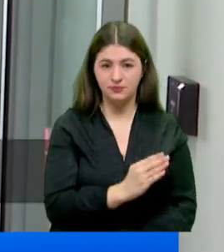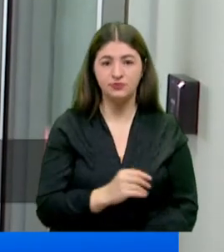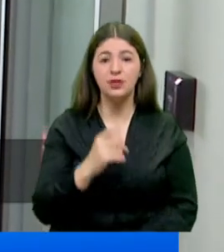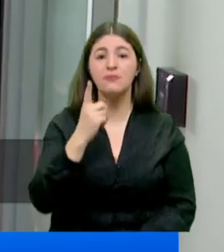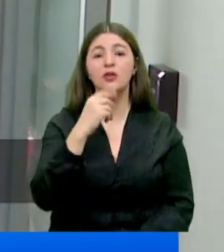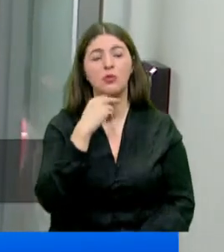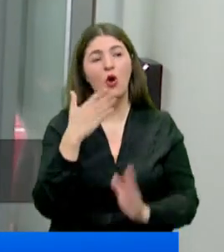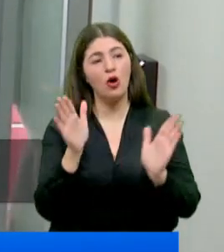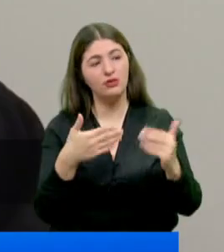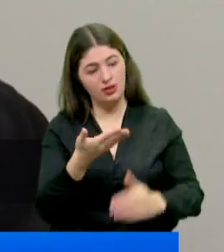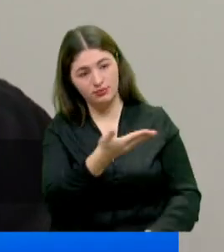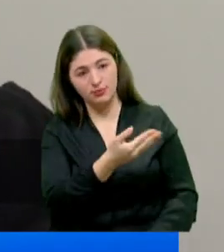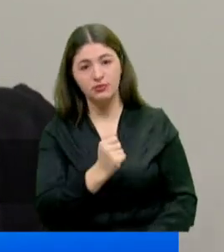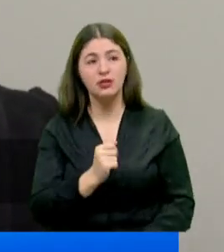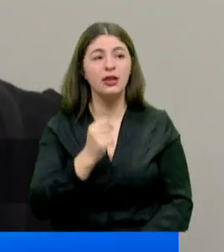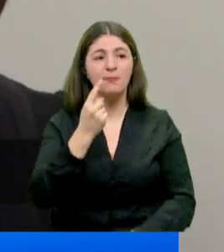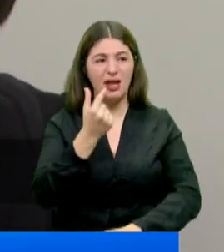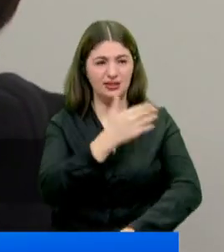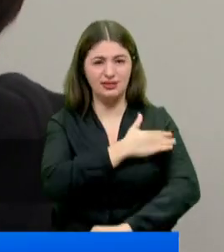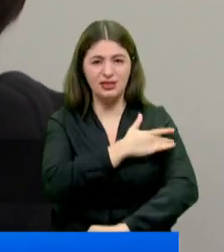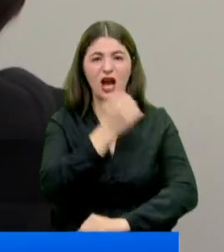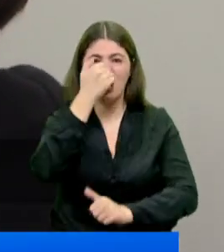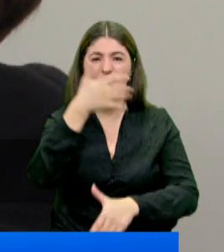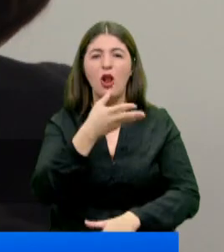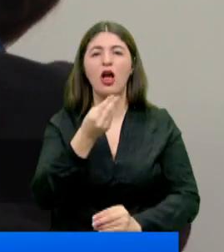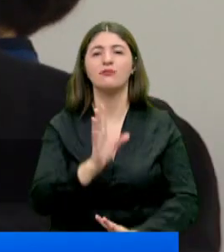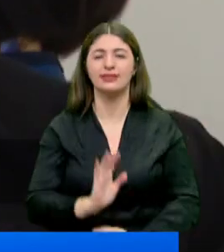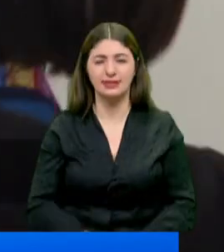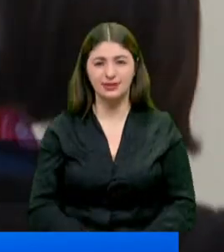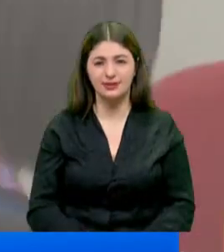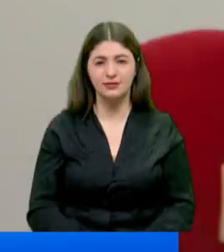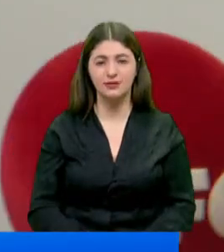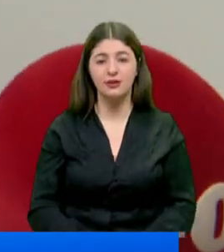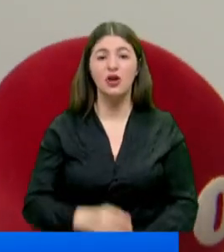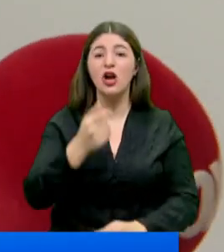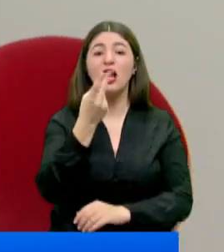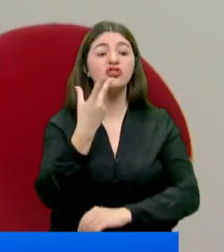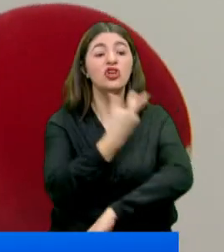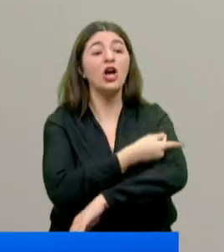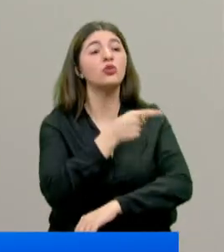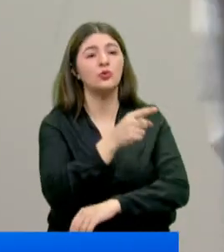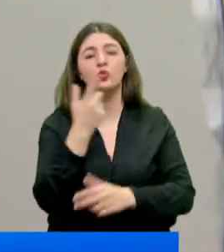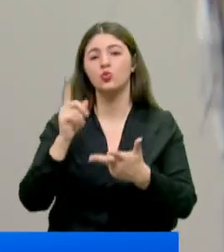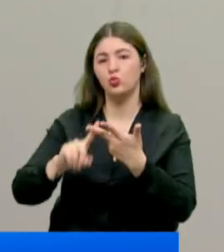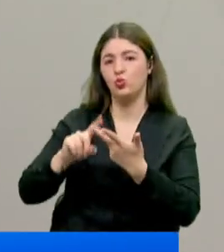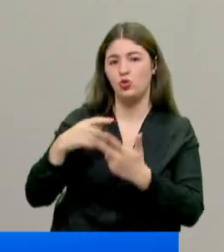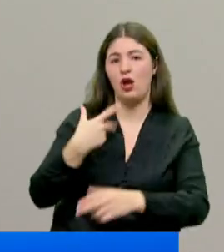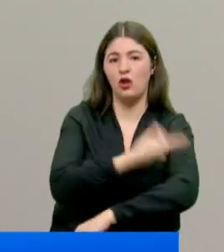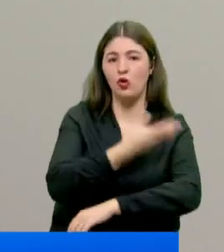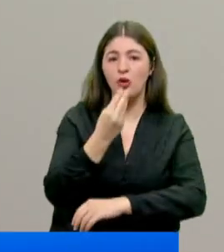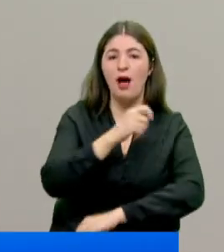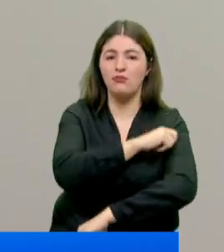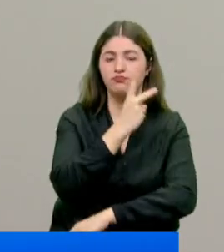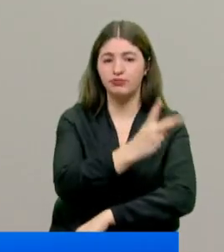bu duruma ben sana söylediğim gibi kaçıncıda ulaşınız oluyorsunuz aşımı